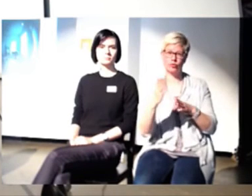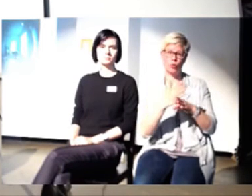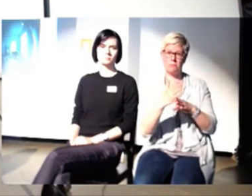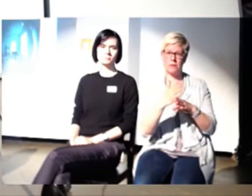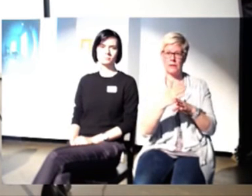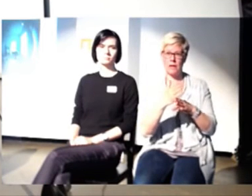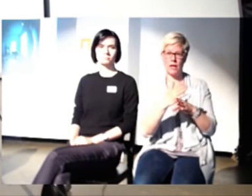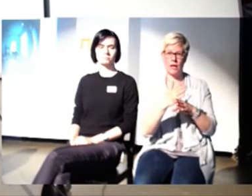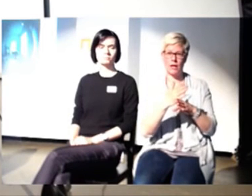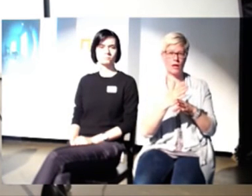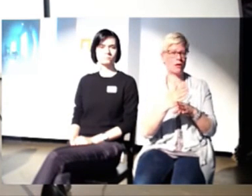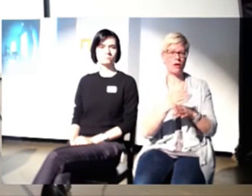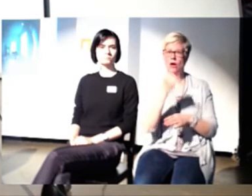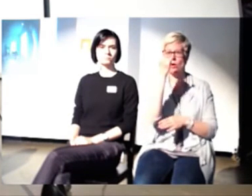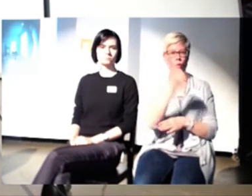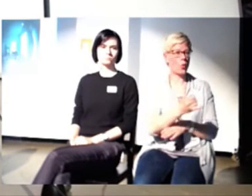sanotaanko